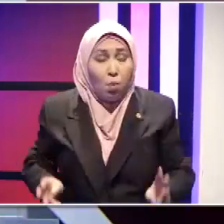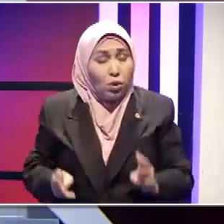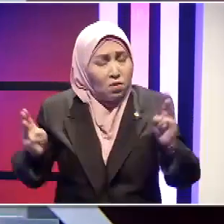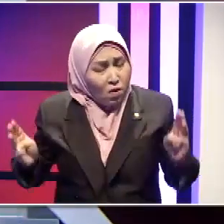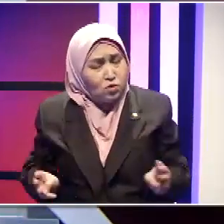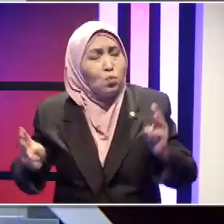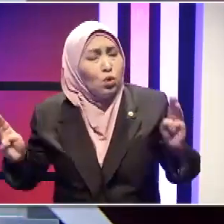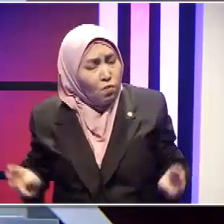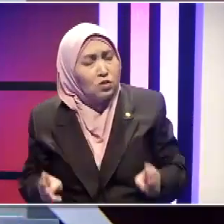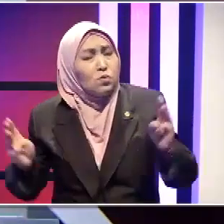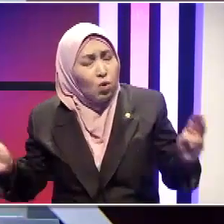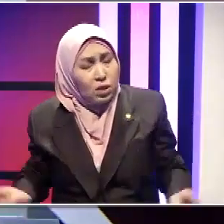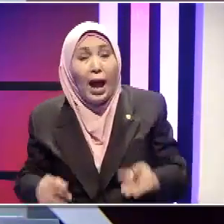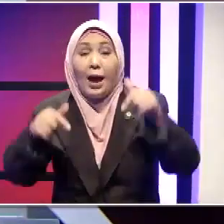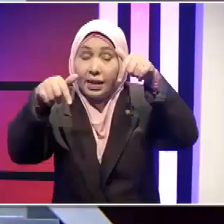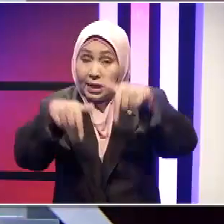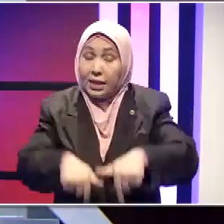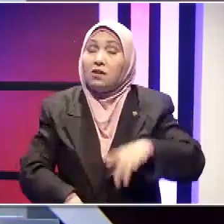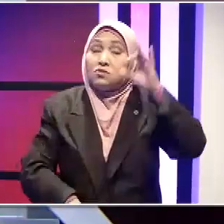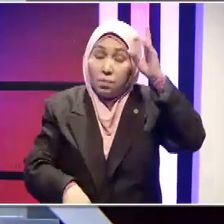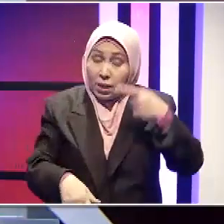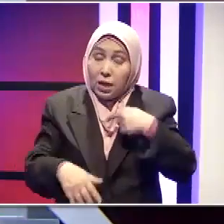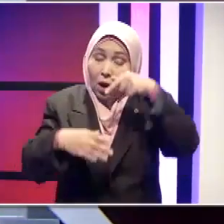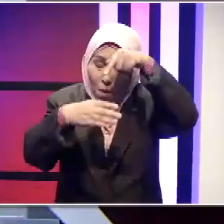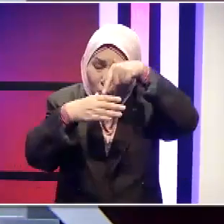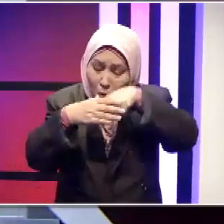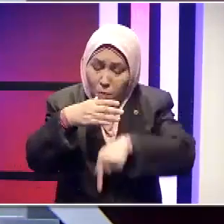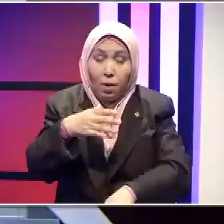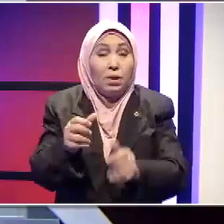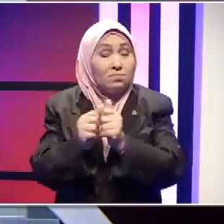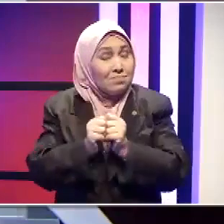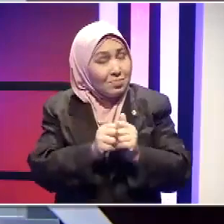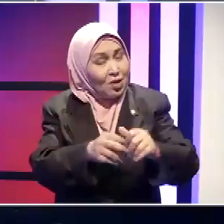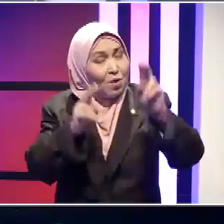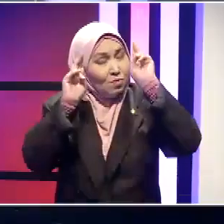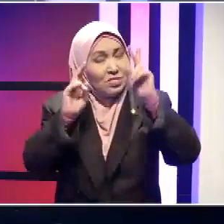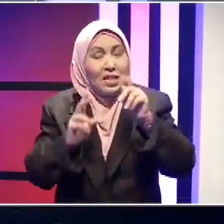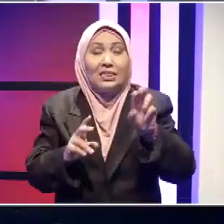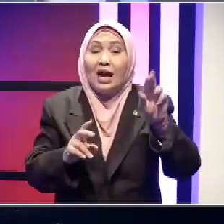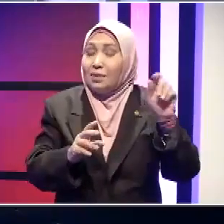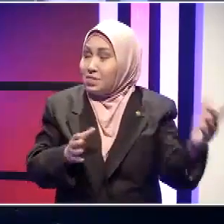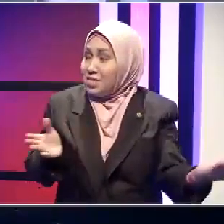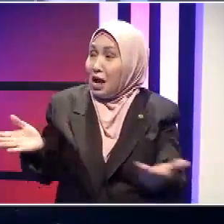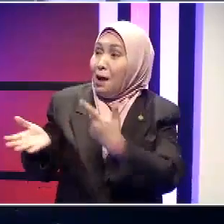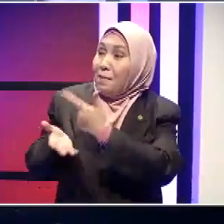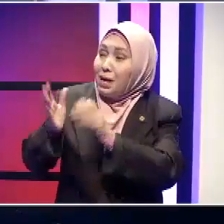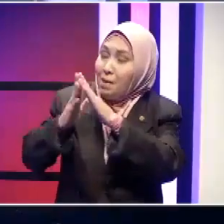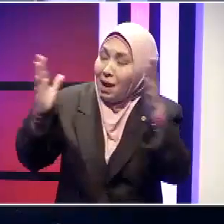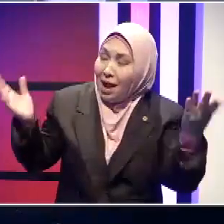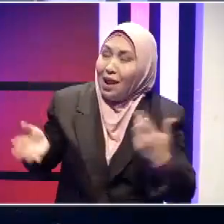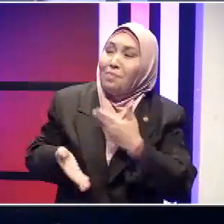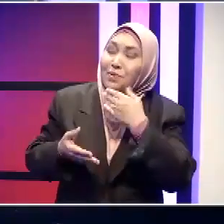demi motivasi dan pada hari ini Insya Allah kita akan dalami pesan Hotel Ustaz Tarmizi Abdul Rahman kaos Alhamdulillah